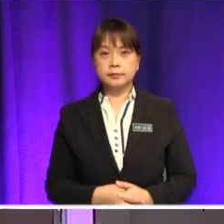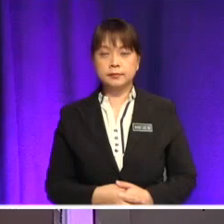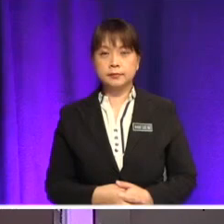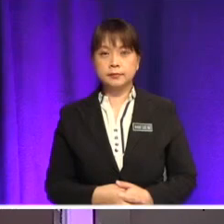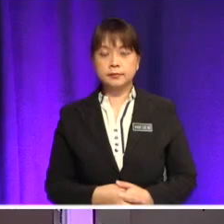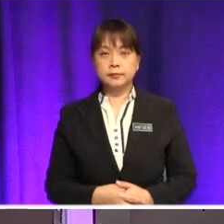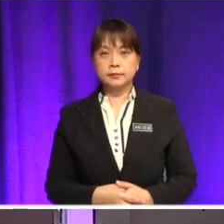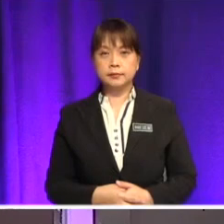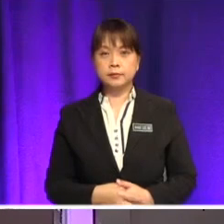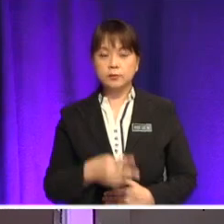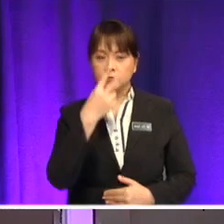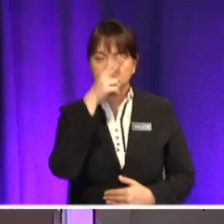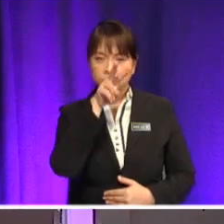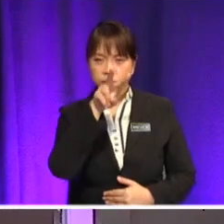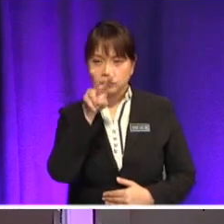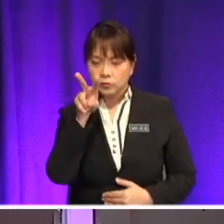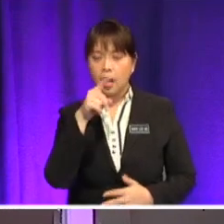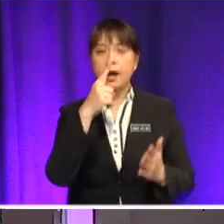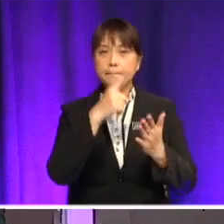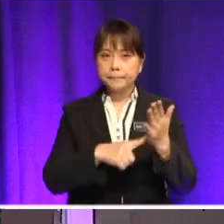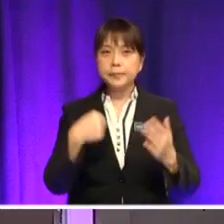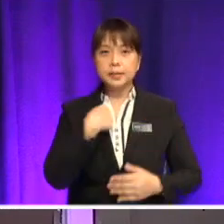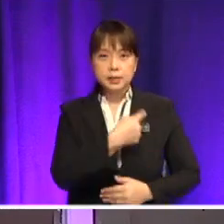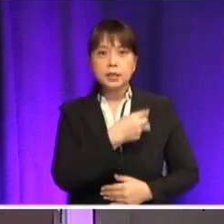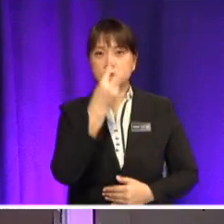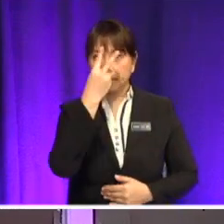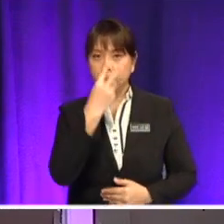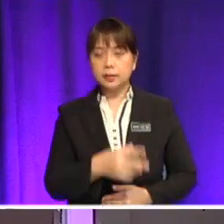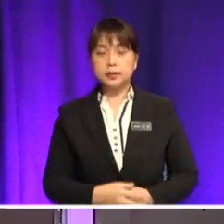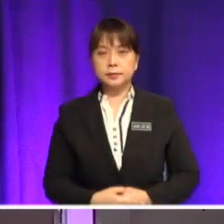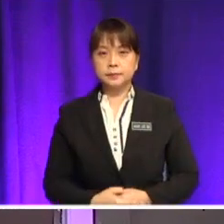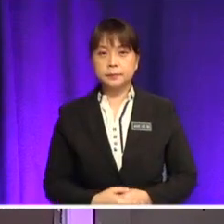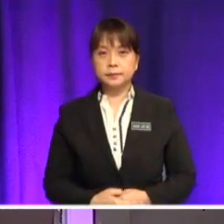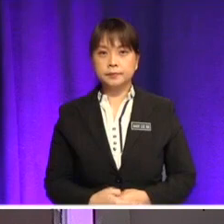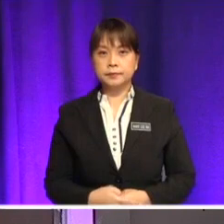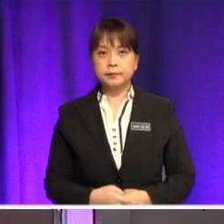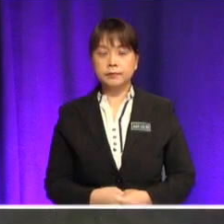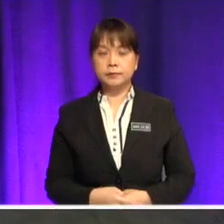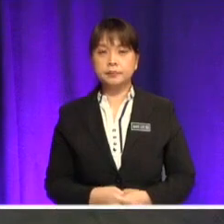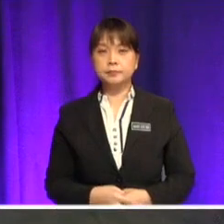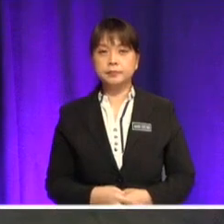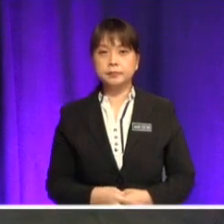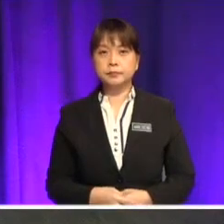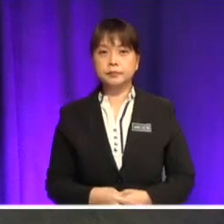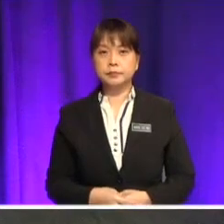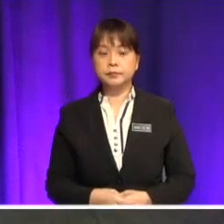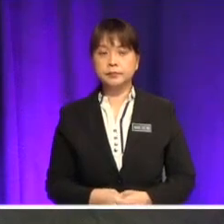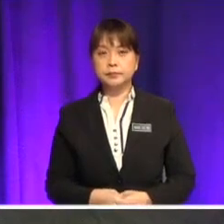kita nampak apa yang kita nampak baik murid-murid siapa mau beli cowok Soalnya ini apa yang Anda nampak